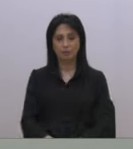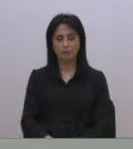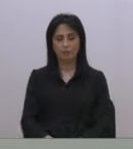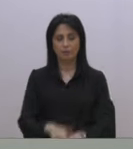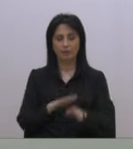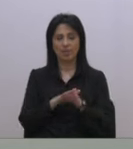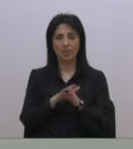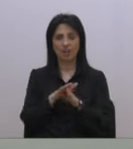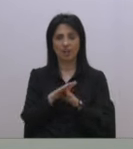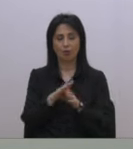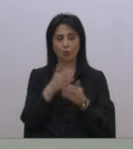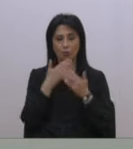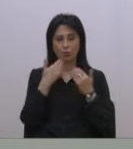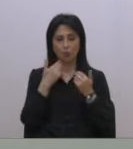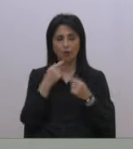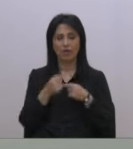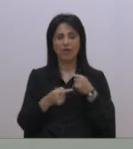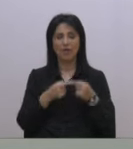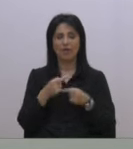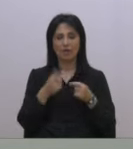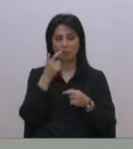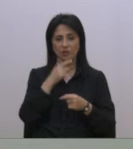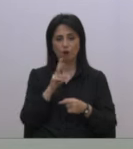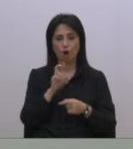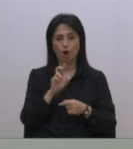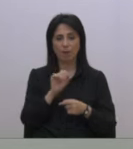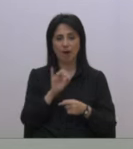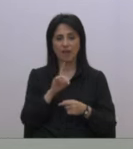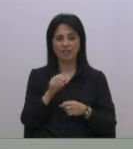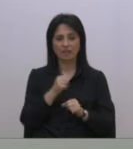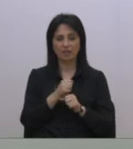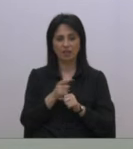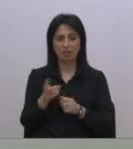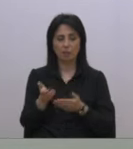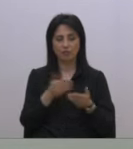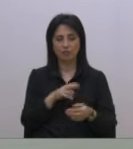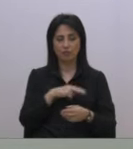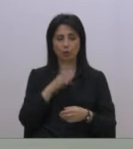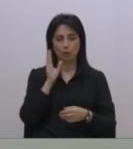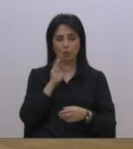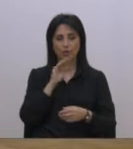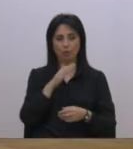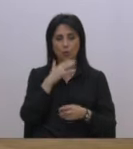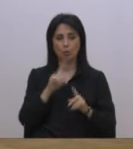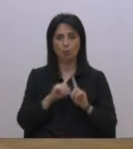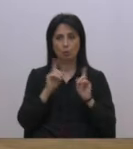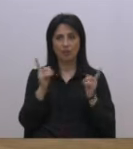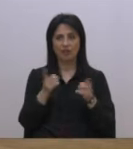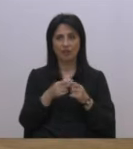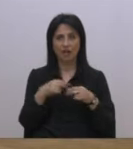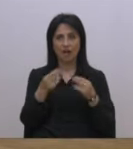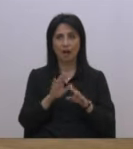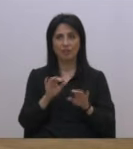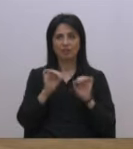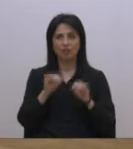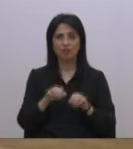ქორუმის არ შექმნა ტრადიციულად ბატონო ირაკლი კობახიძემ დაამკვიდრა ამ მოწვევის პარლამენტში, როცა უმრავლესობამ არ მისცა